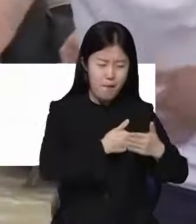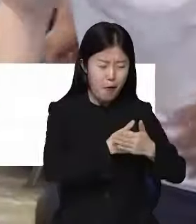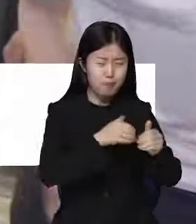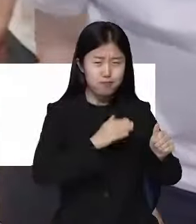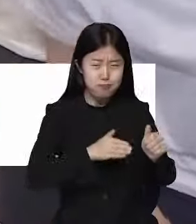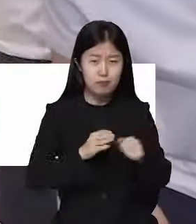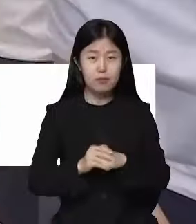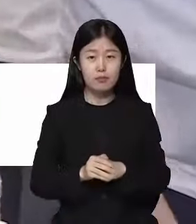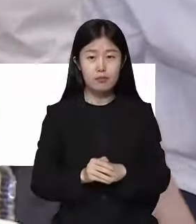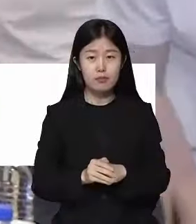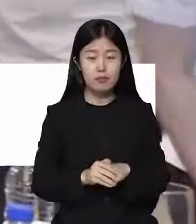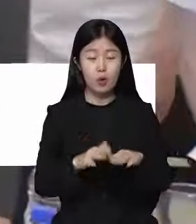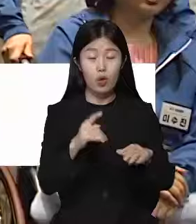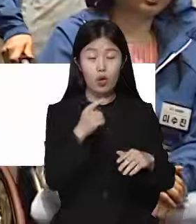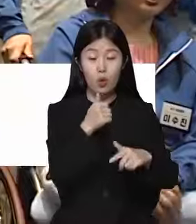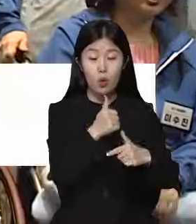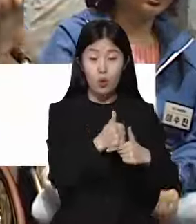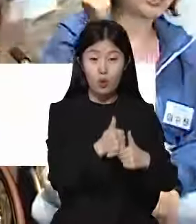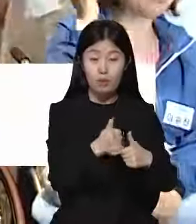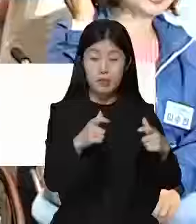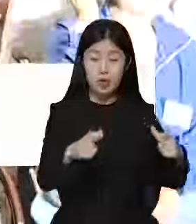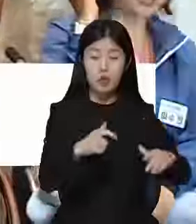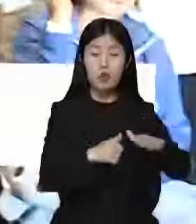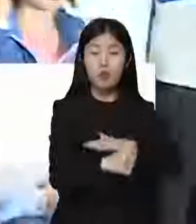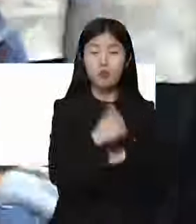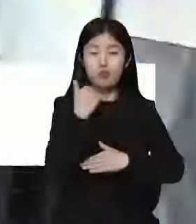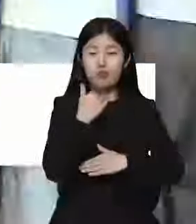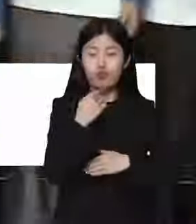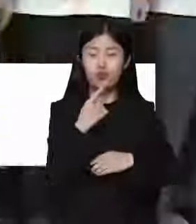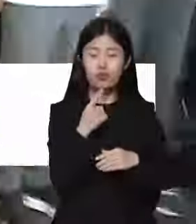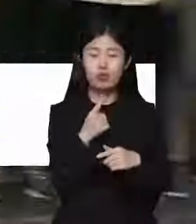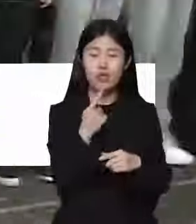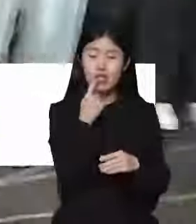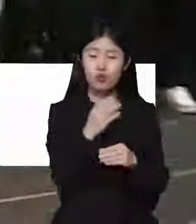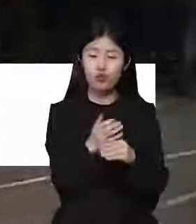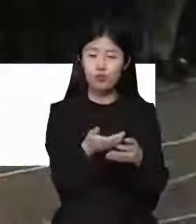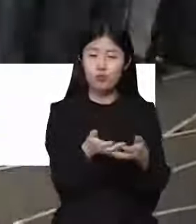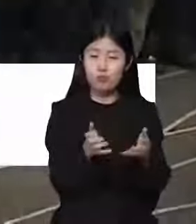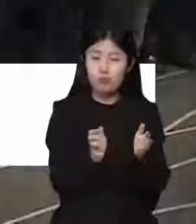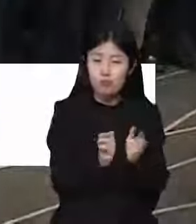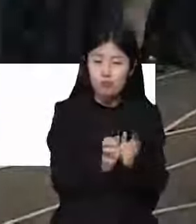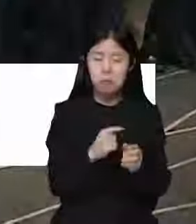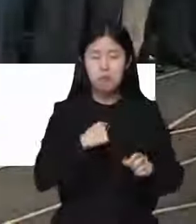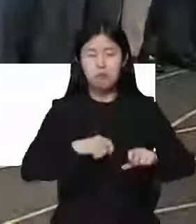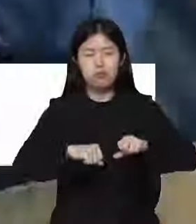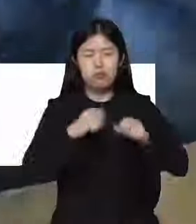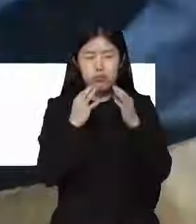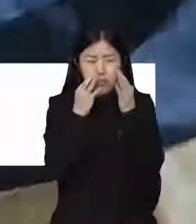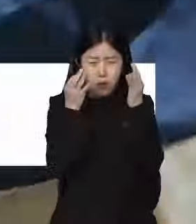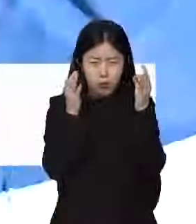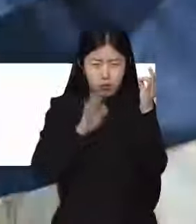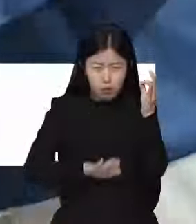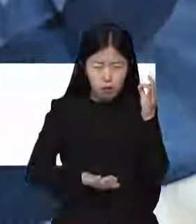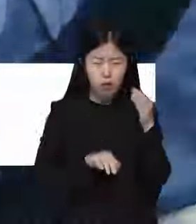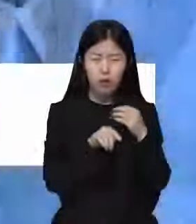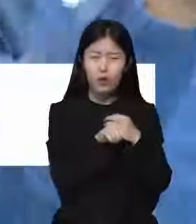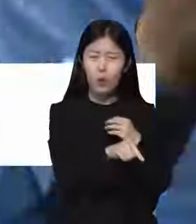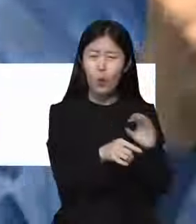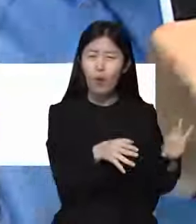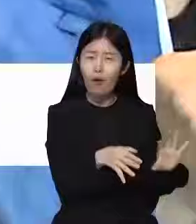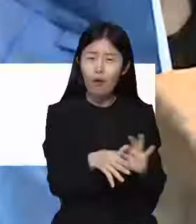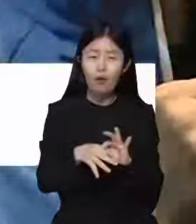정당을 표방하며 호남 챙기기에 앞장서겠다고 나서고 있지만 정책과 인물 등 실질적인 면에서는 호남